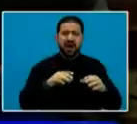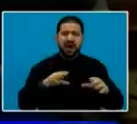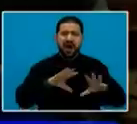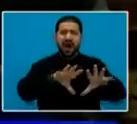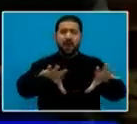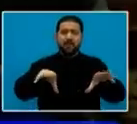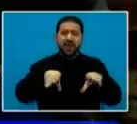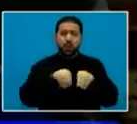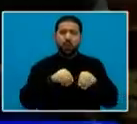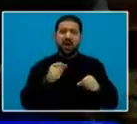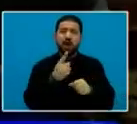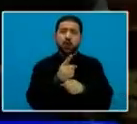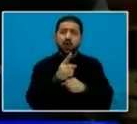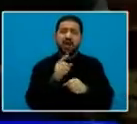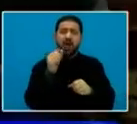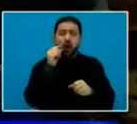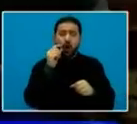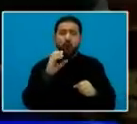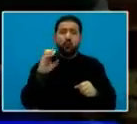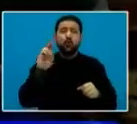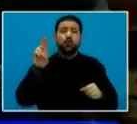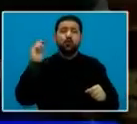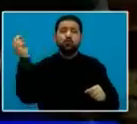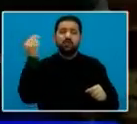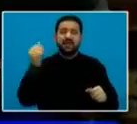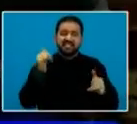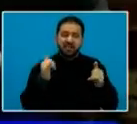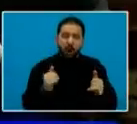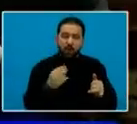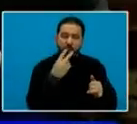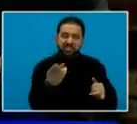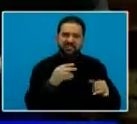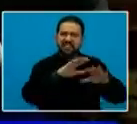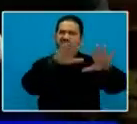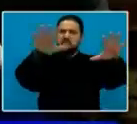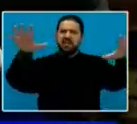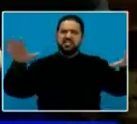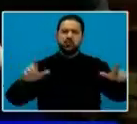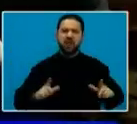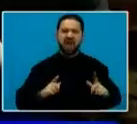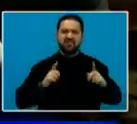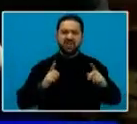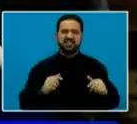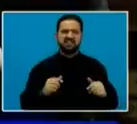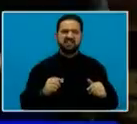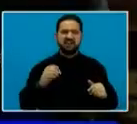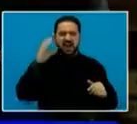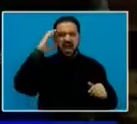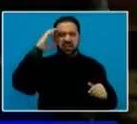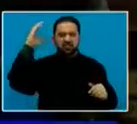lucrării omului și a lui Dumnezeu. Acolo se trasează adevărata dimensiune a vieții, în sens